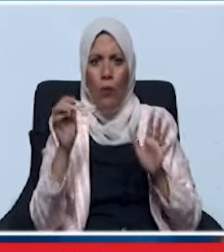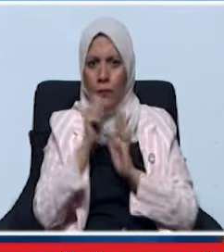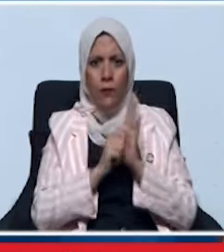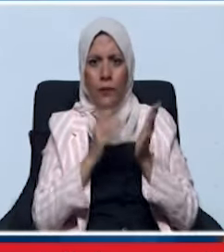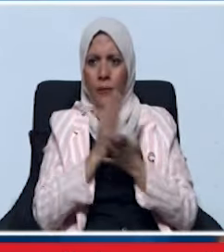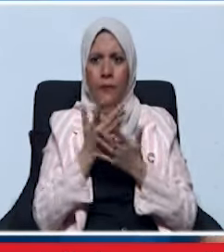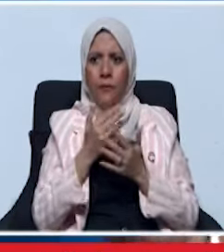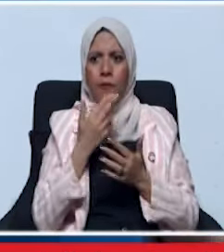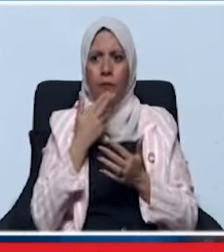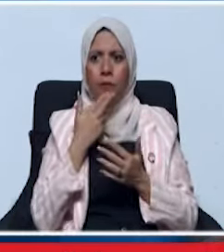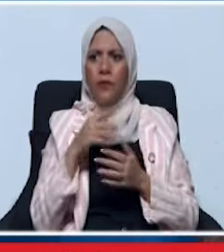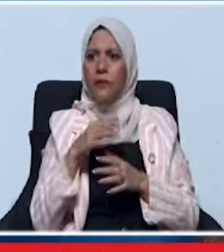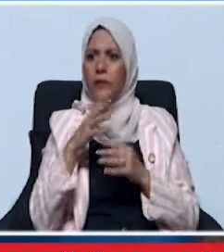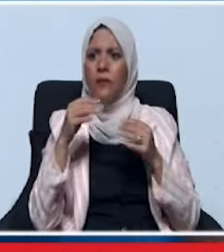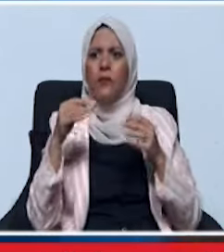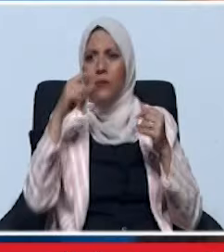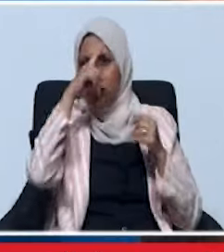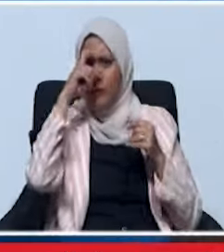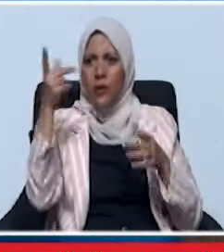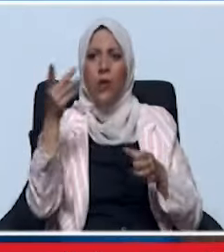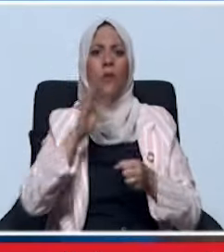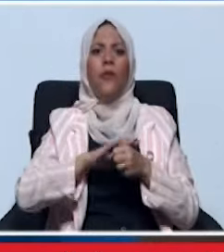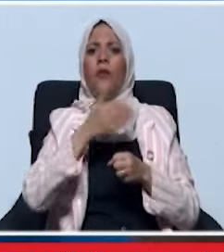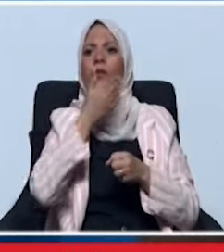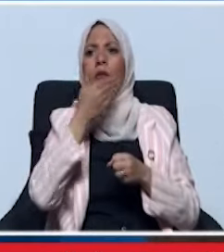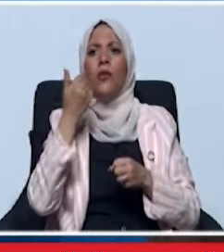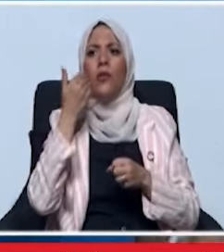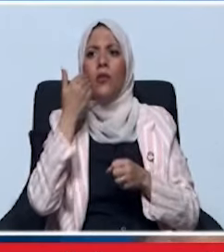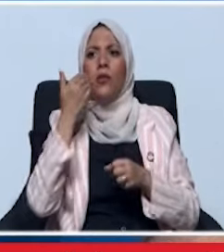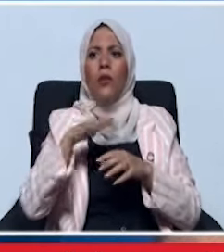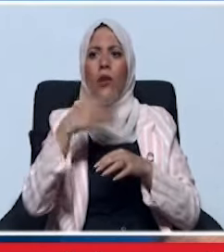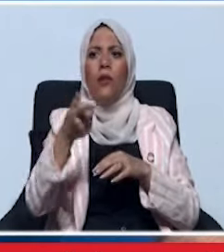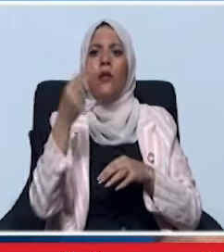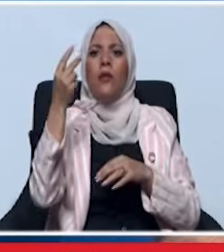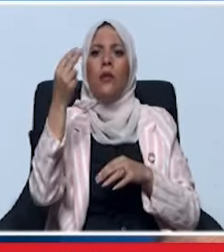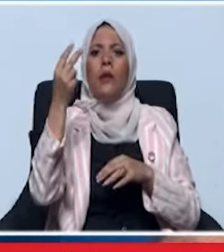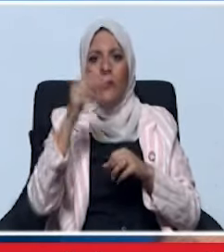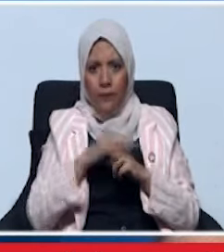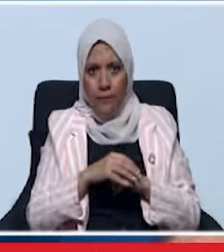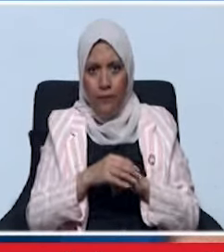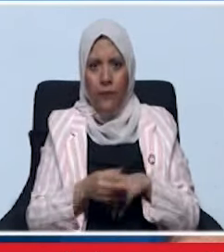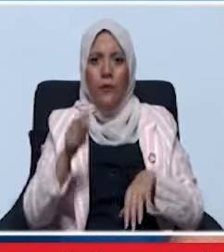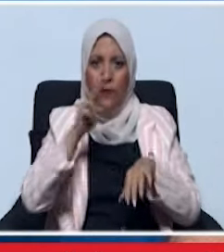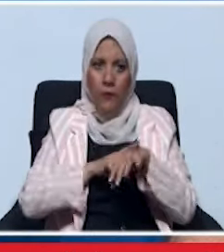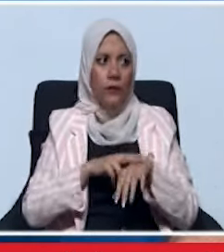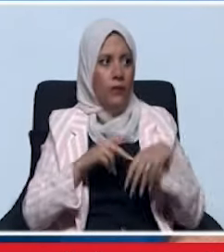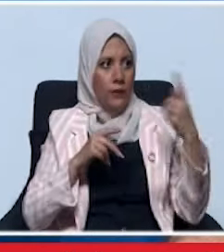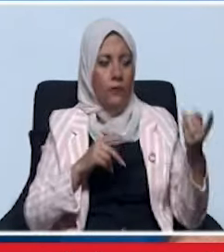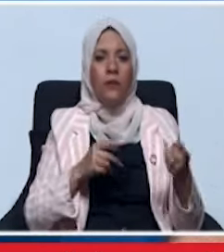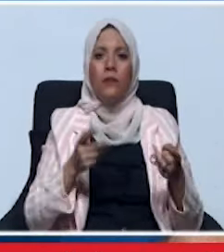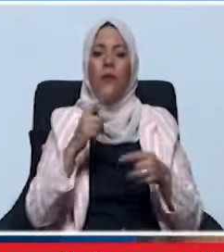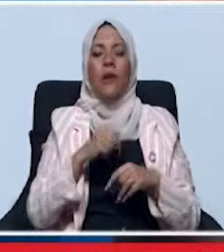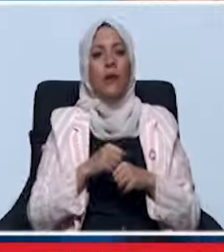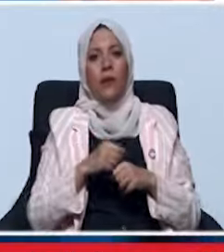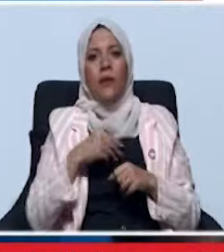لانه المسلسل ضخم وفي رمضان على قناه تانية معروض العائله، وعلى قناه تانية معروض هلاوي